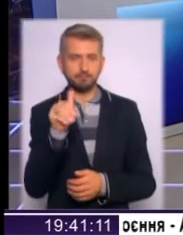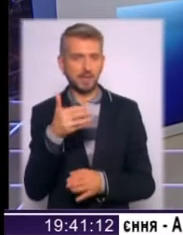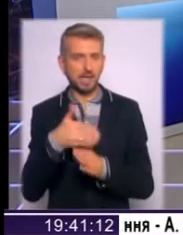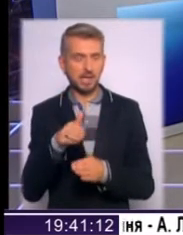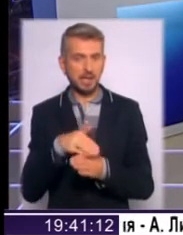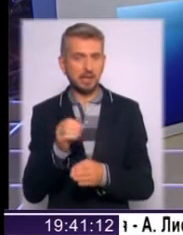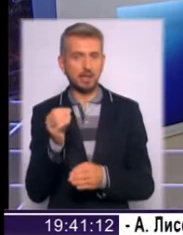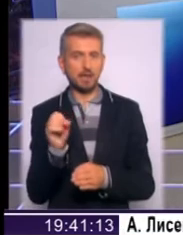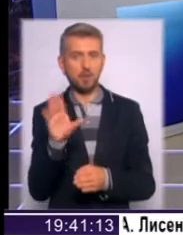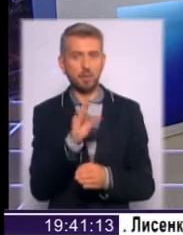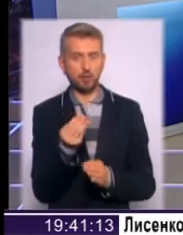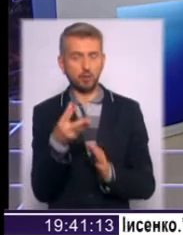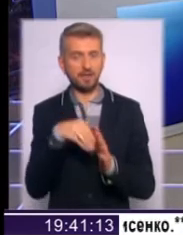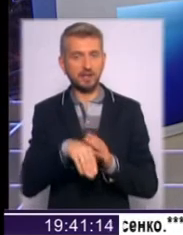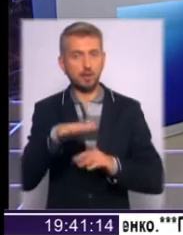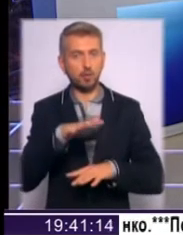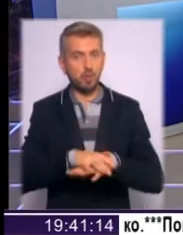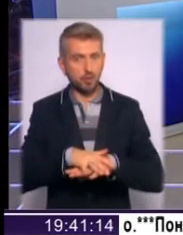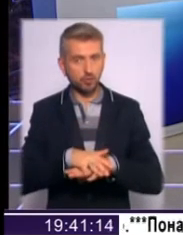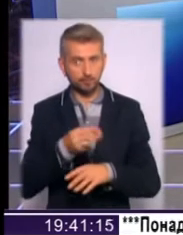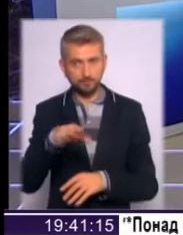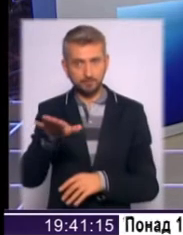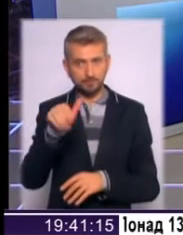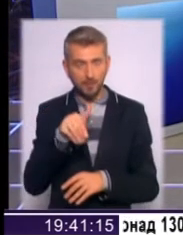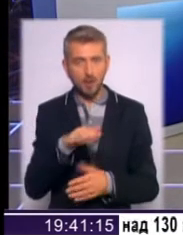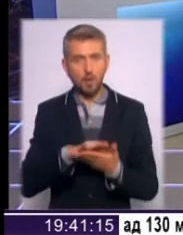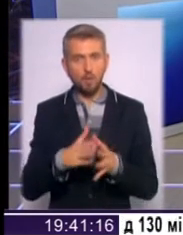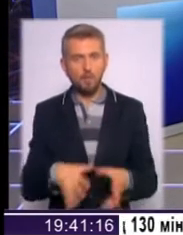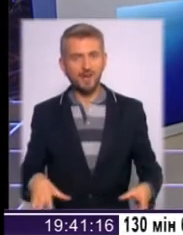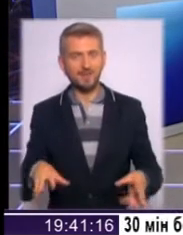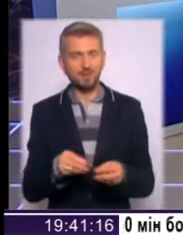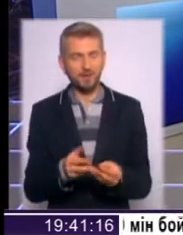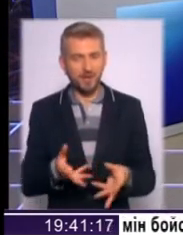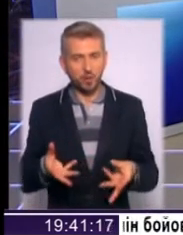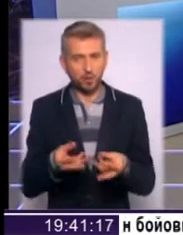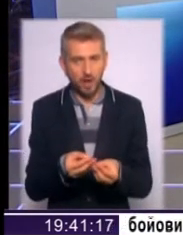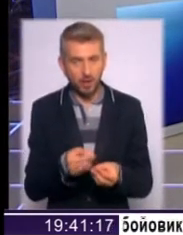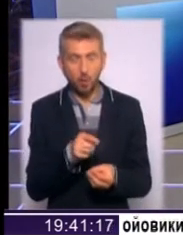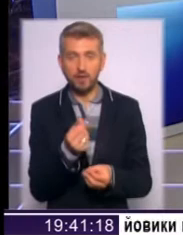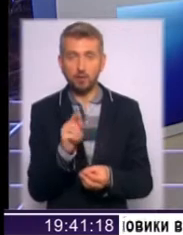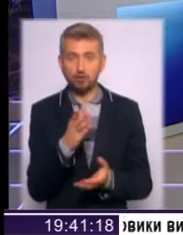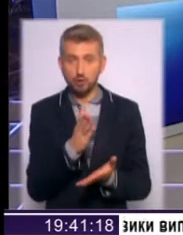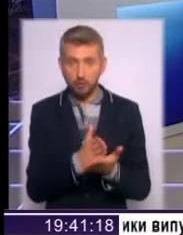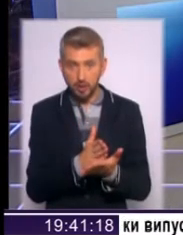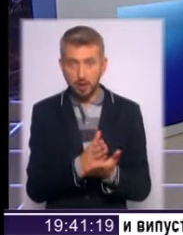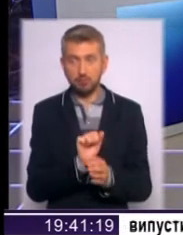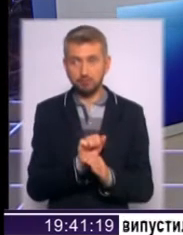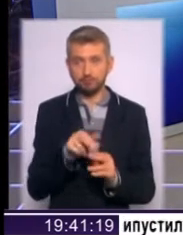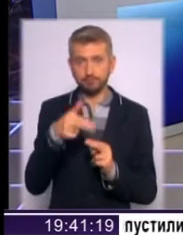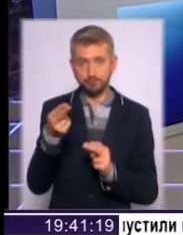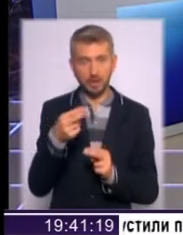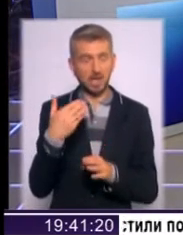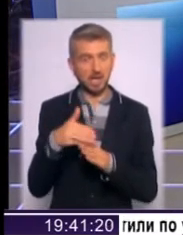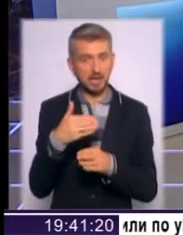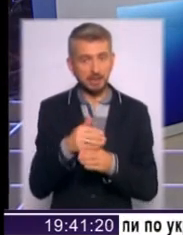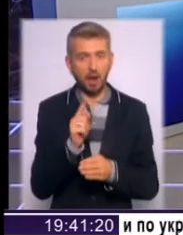Європейського інвестиційного банку на умовах співфінансування. І якраз оці кошти, які є, вони підуть під цей кредит. Але